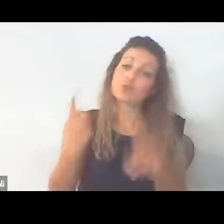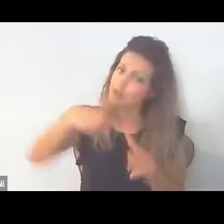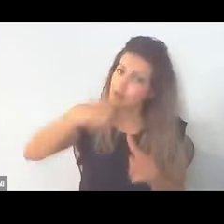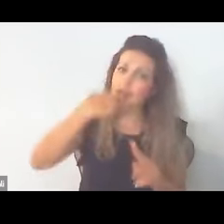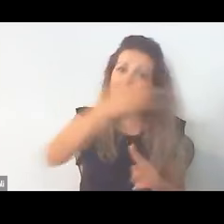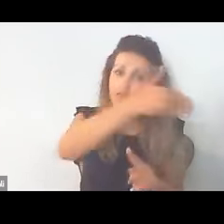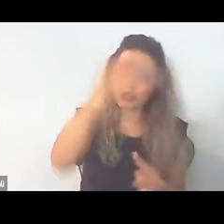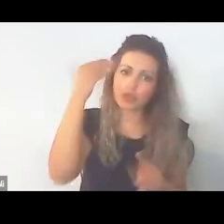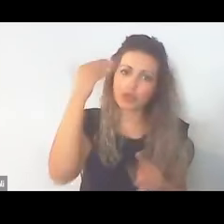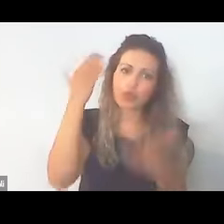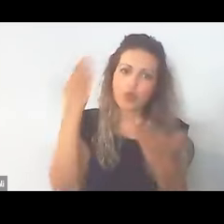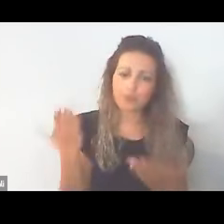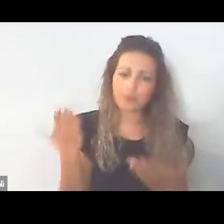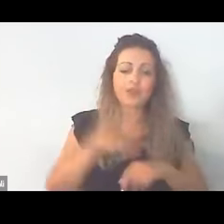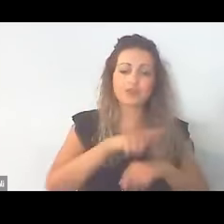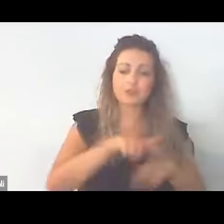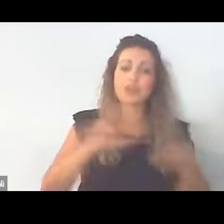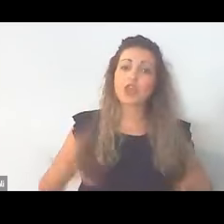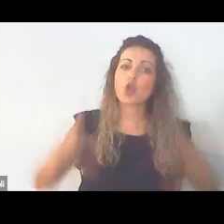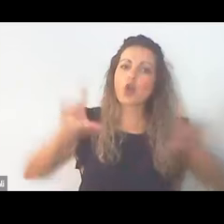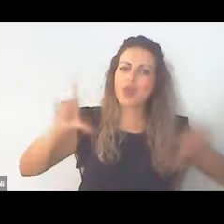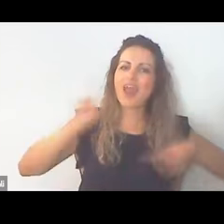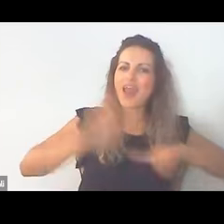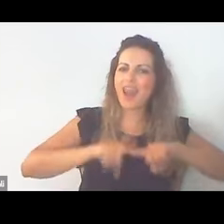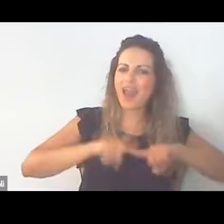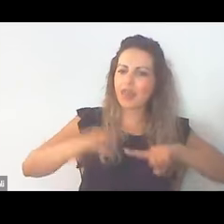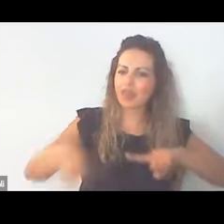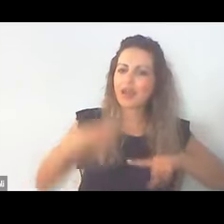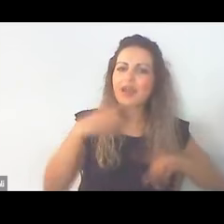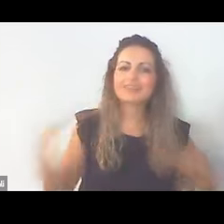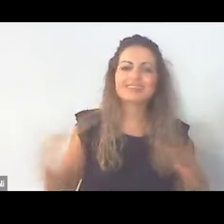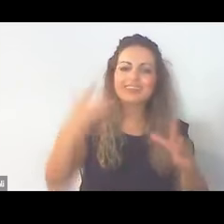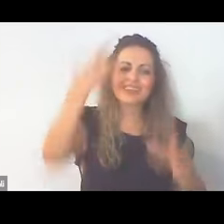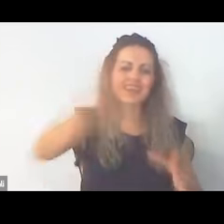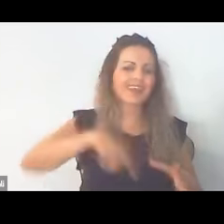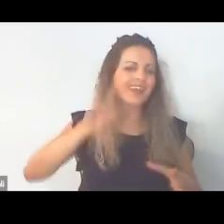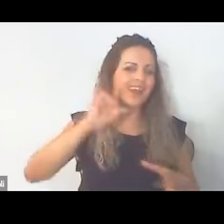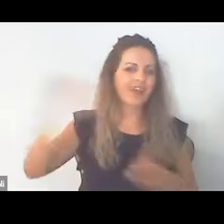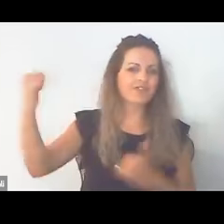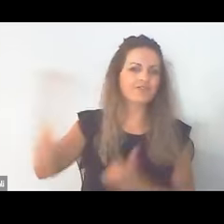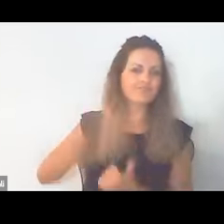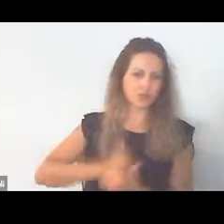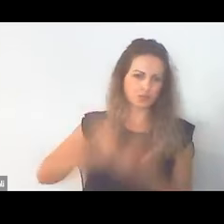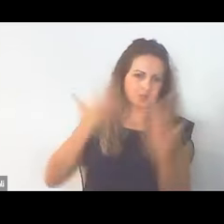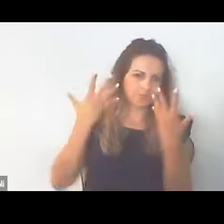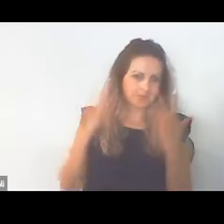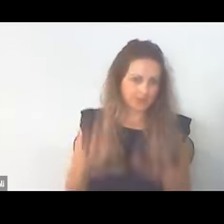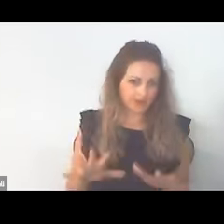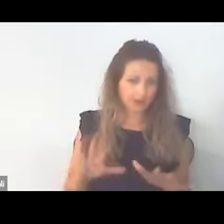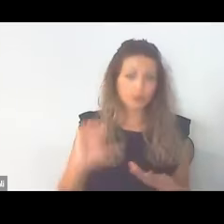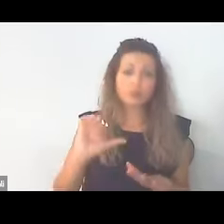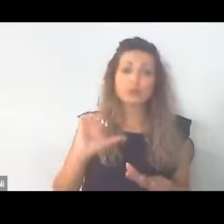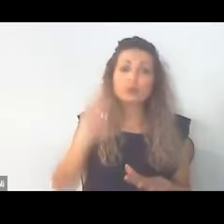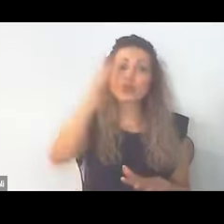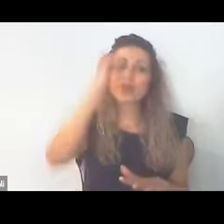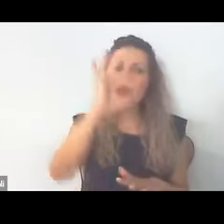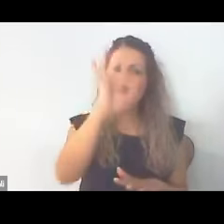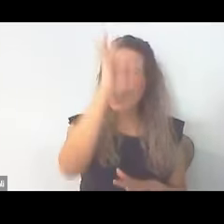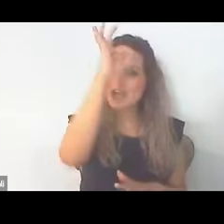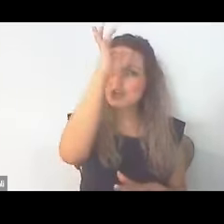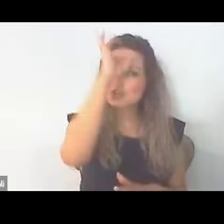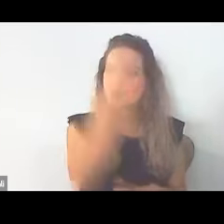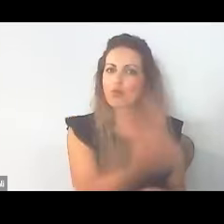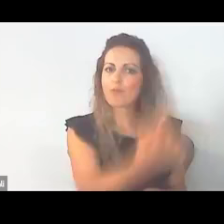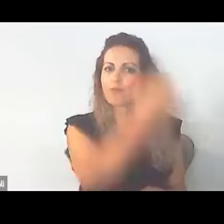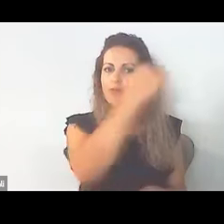που έχει να αντιμετωπίσει μια γυναίκα που έπεσε θύμα βιασμού. Είναι πρώτα και κύρια η αστυνομία που πολλές φορές θα την παρακινήσει να